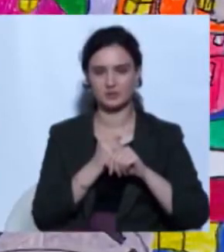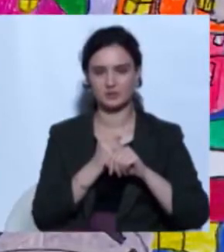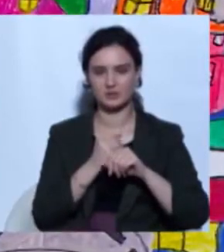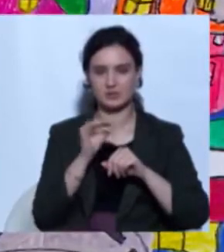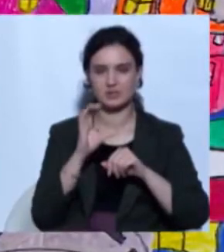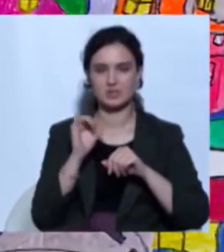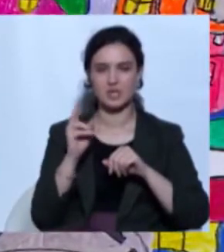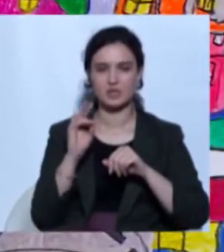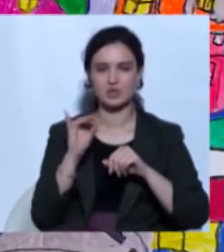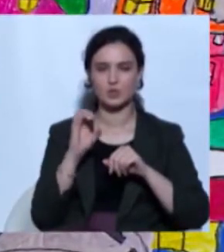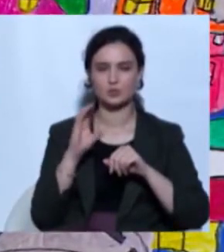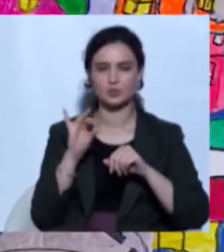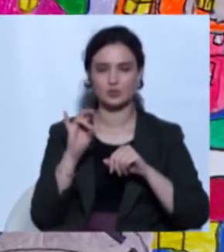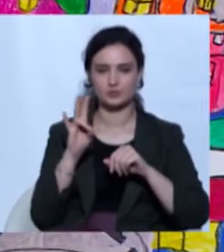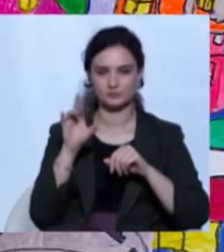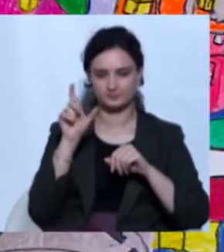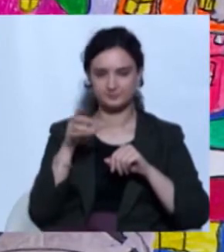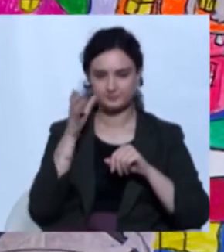ნიუტონმა, რომელმაც